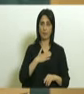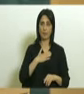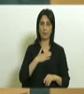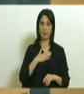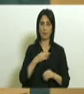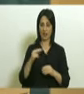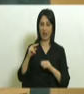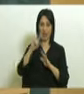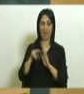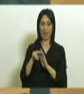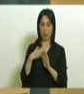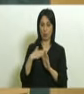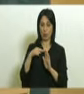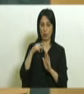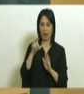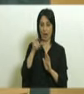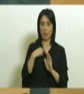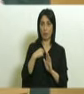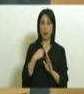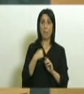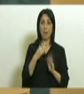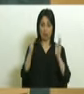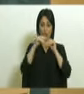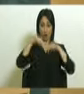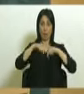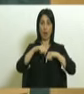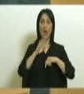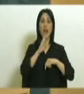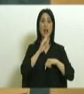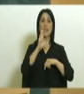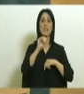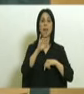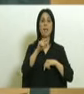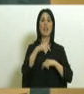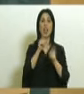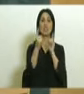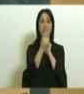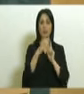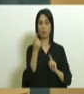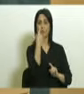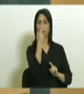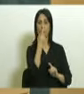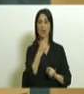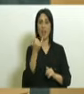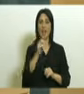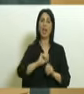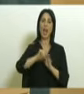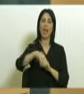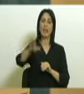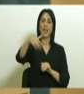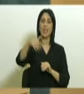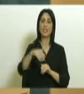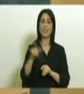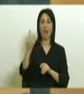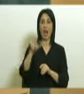ქვემ დგომი. ეს იყო ადამიანი, მე ხომ შენობაში ვიყავი, სადარი ქალბატონი სამადაშვილი, აქ შემხვდა, მე მუქრებოდა. ეხლაო გაიქეცი აქედანო, თორე